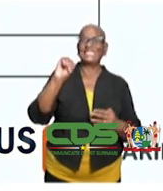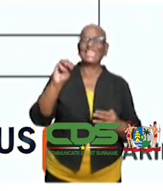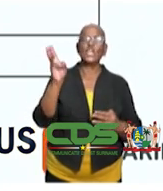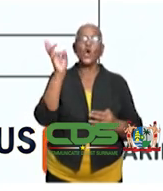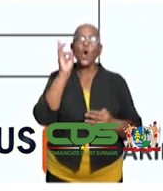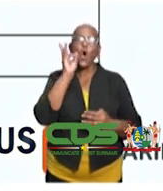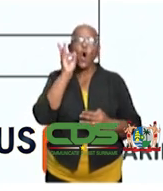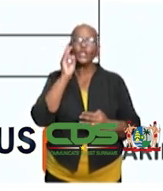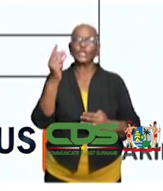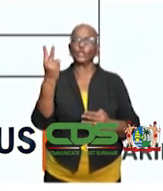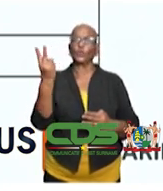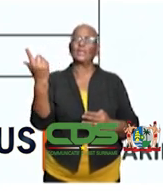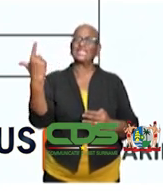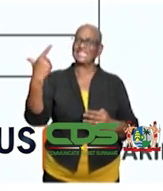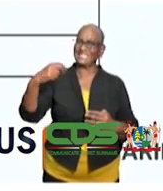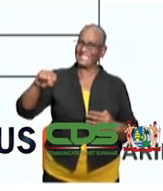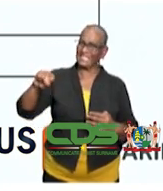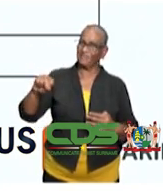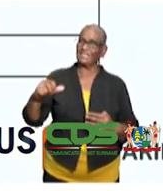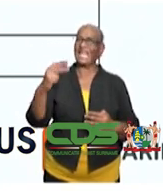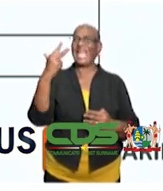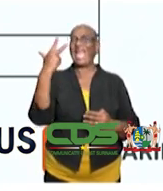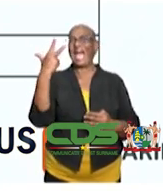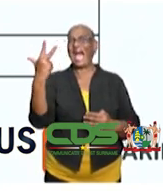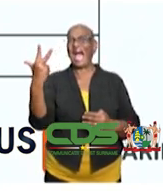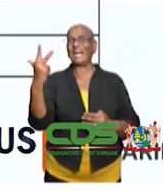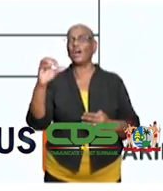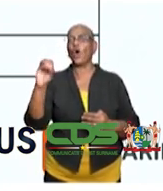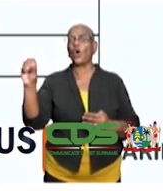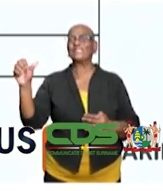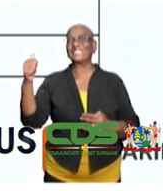372 en 886 SRD.